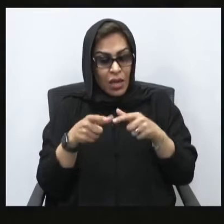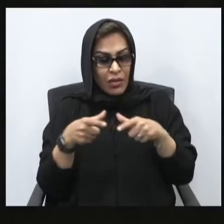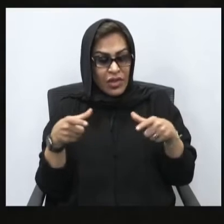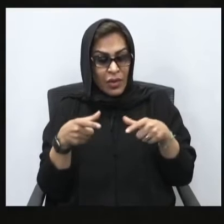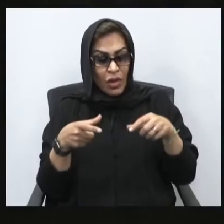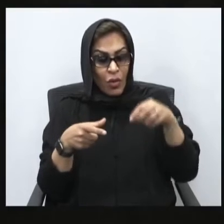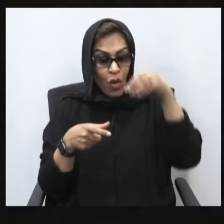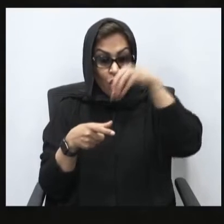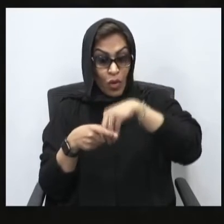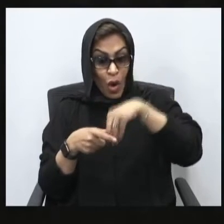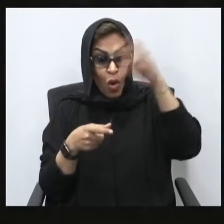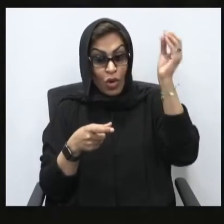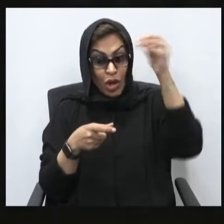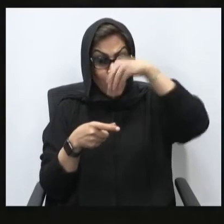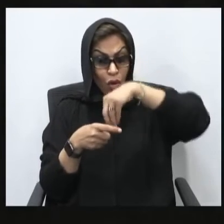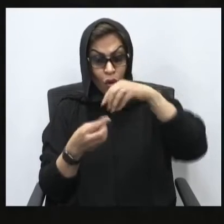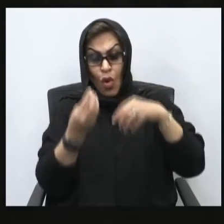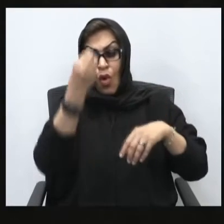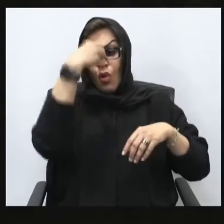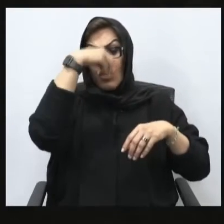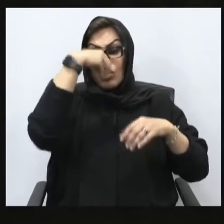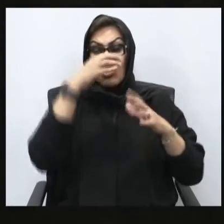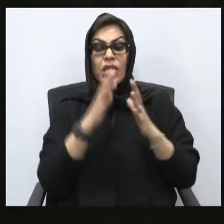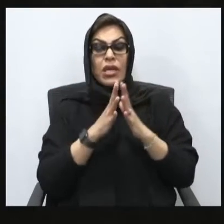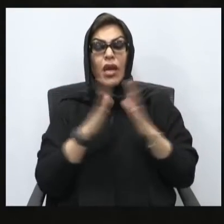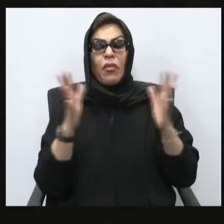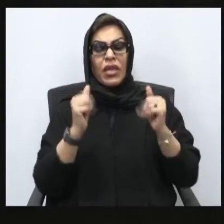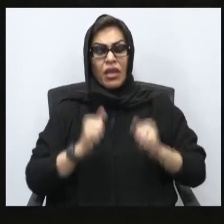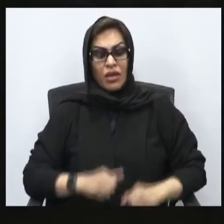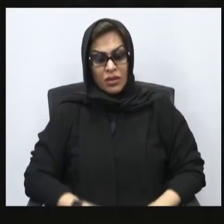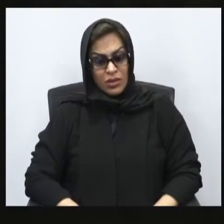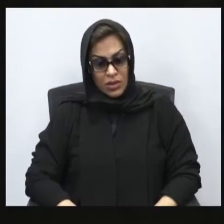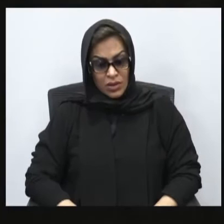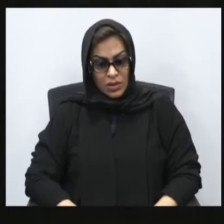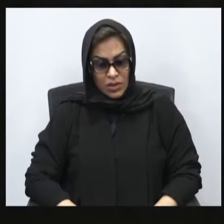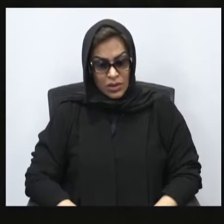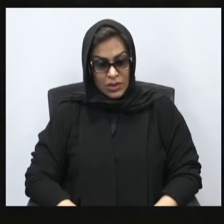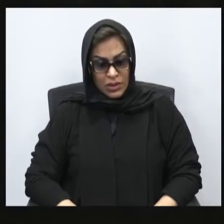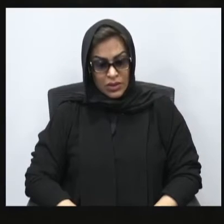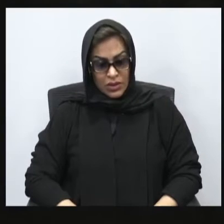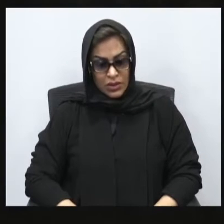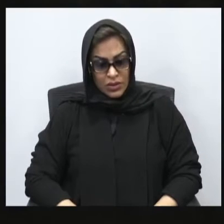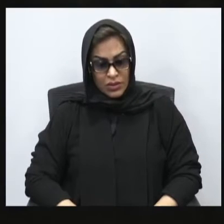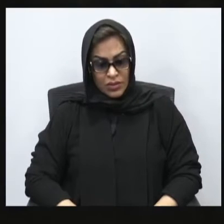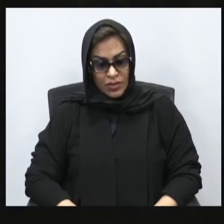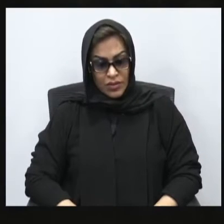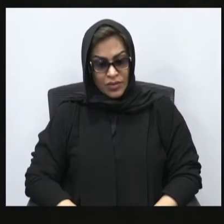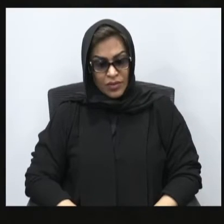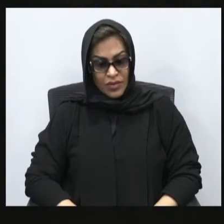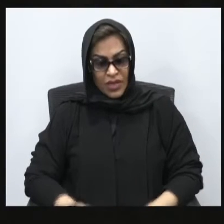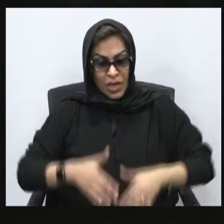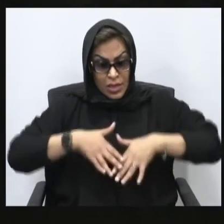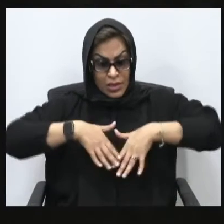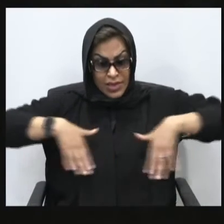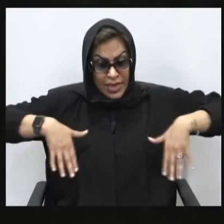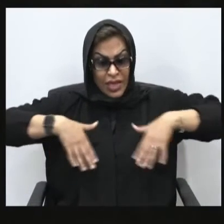ادخل بس كميه بسيطه من الاكسجين انا ابغى ازيد في كل مره كميه الاكسجين الداخله الى الجسم وبالتالي يزداد